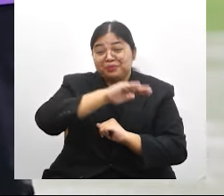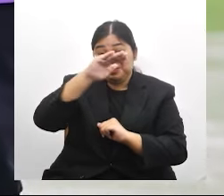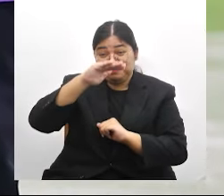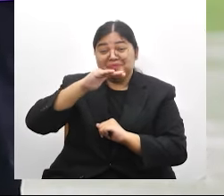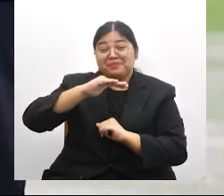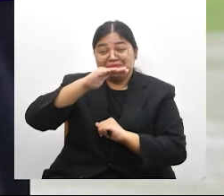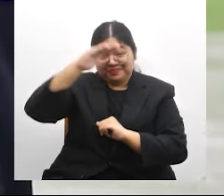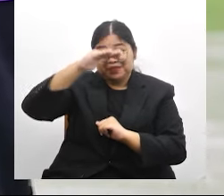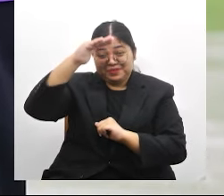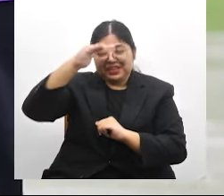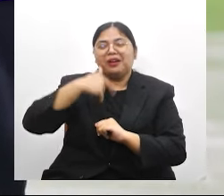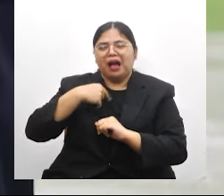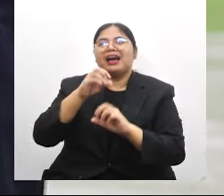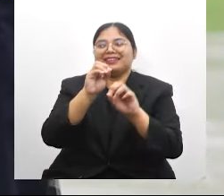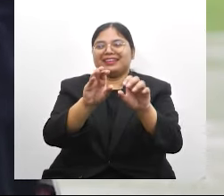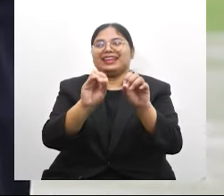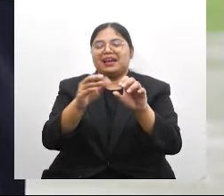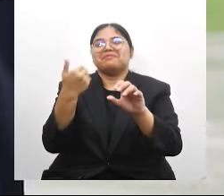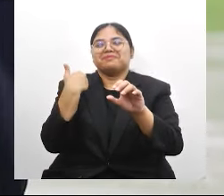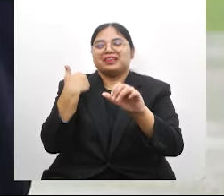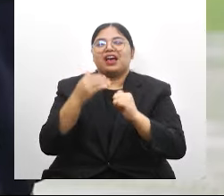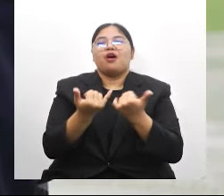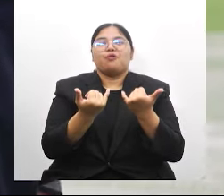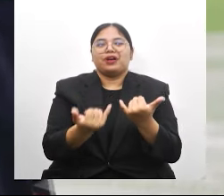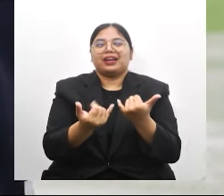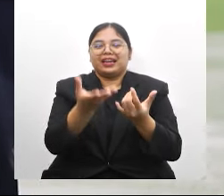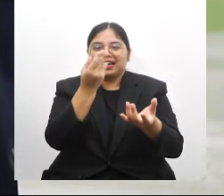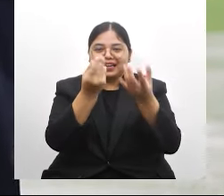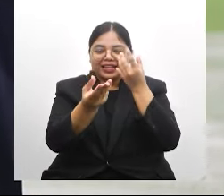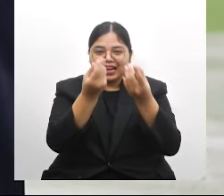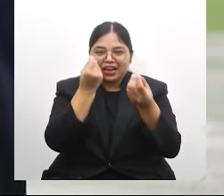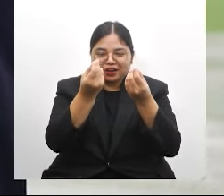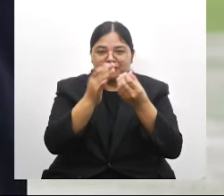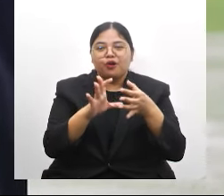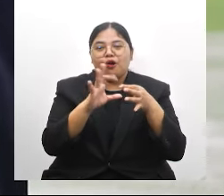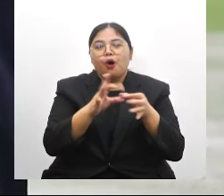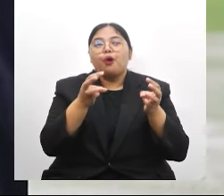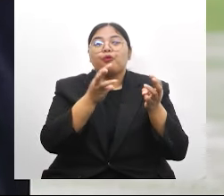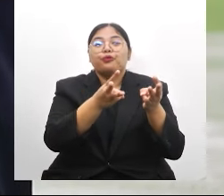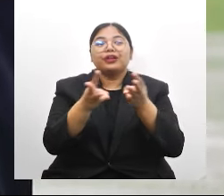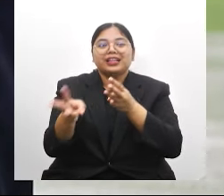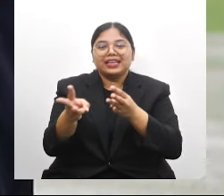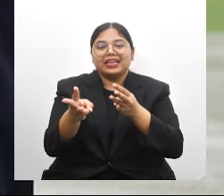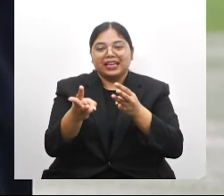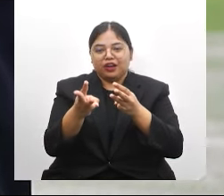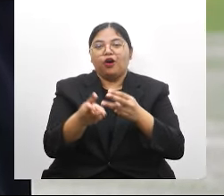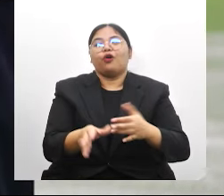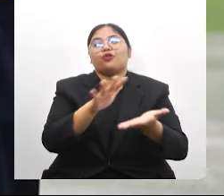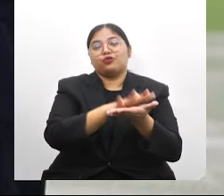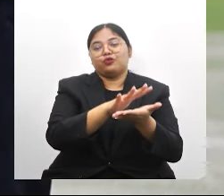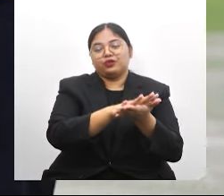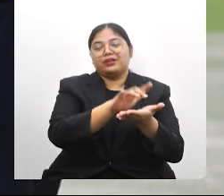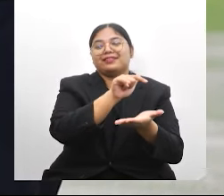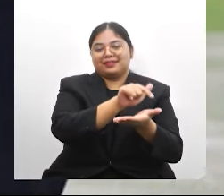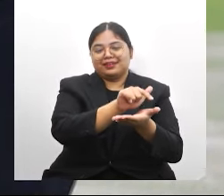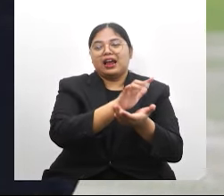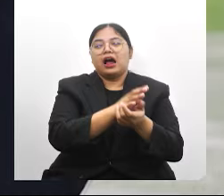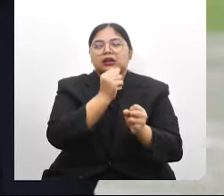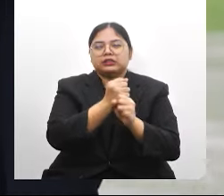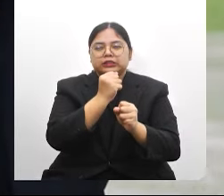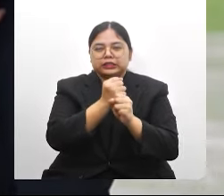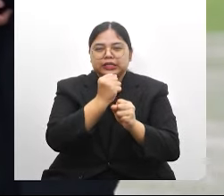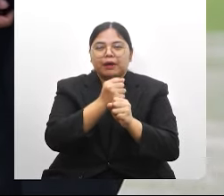มั้ยคะครับโอเคค่ะวันนี้นะคะเราก็ได้เรียนรู้นะคะในกระบวนการนะคะของโรงเรียนที่นี่นะคะที่สามารถนะ